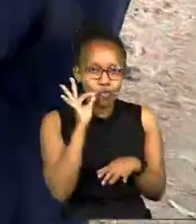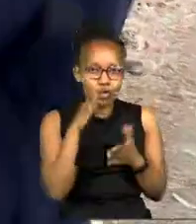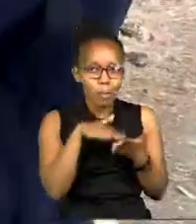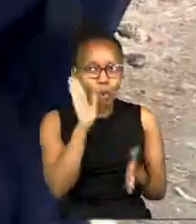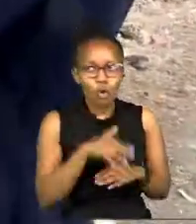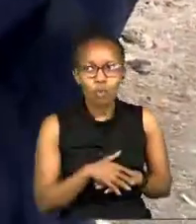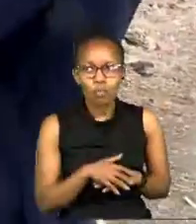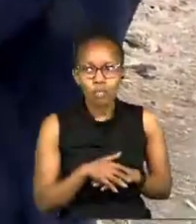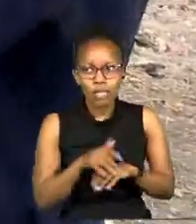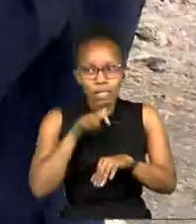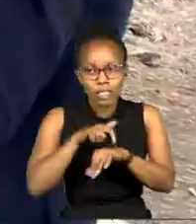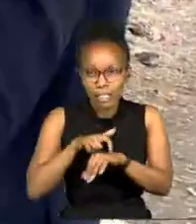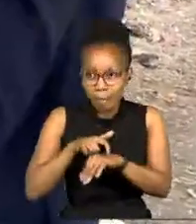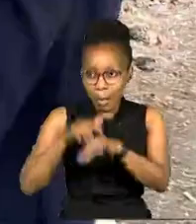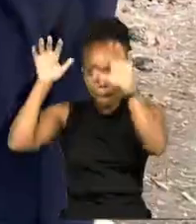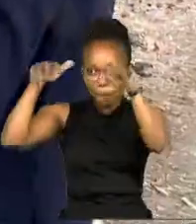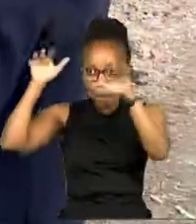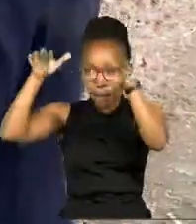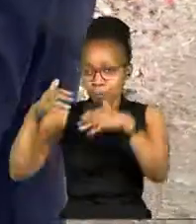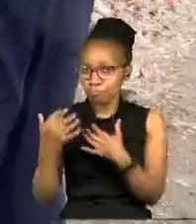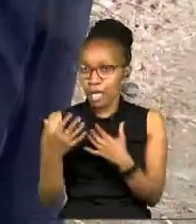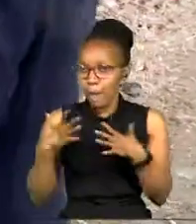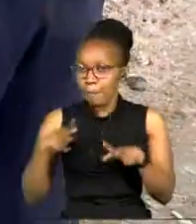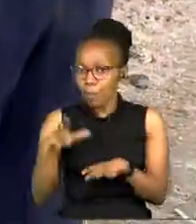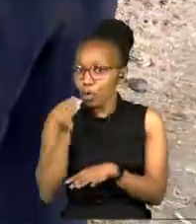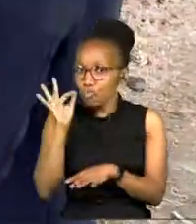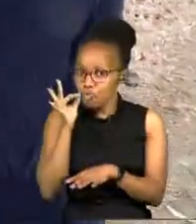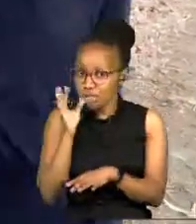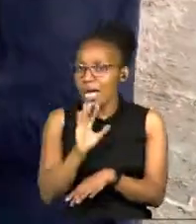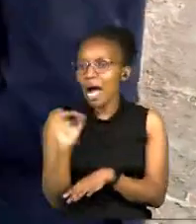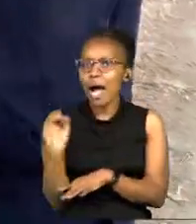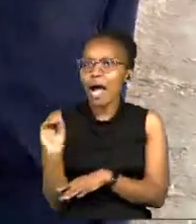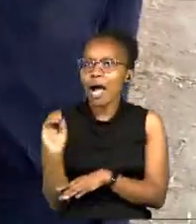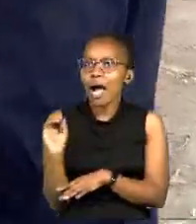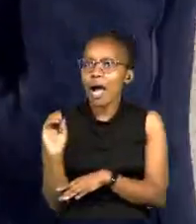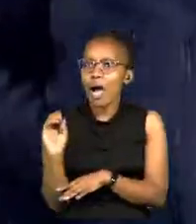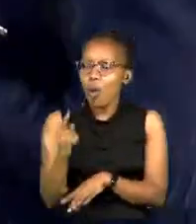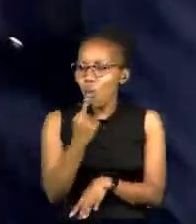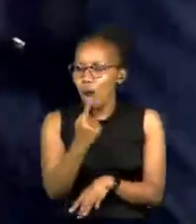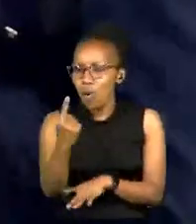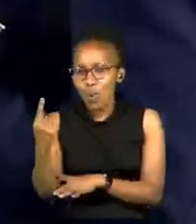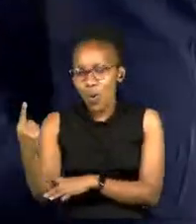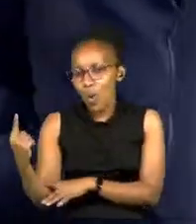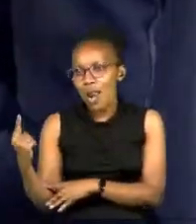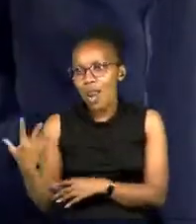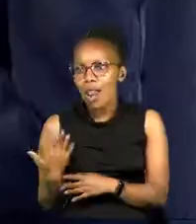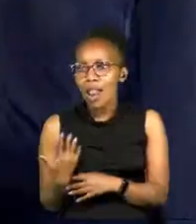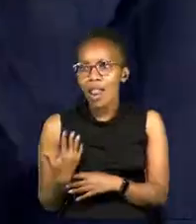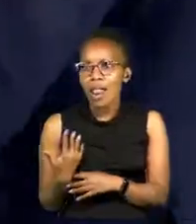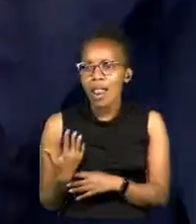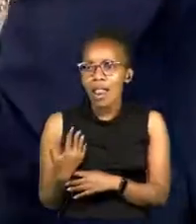So wakati wa mvua watu wengi wakula matunda. Wakati wa mvua si wengi wanakula? Moja. Na hata kwenye